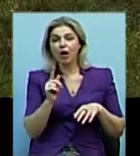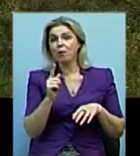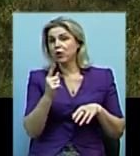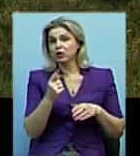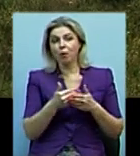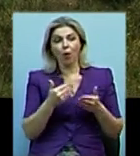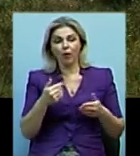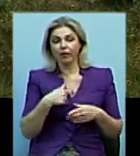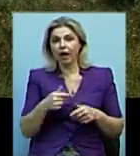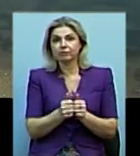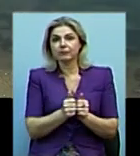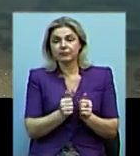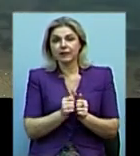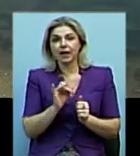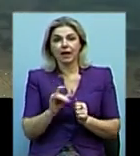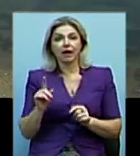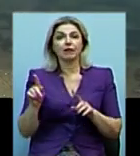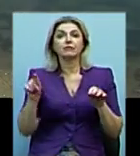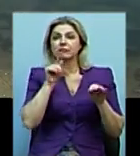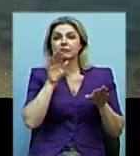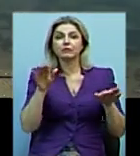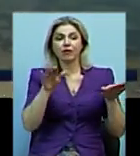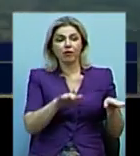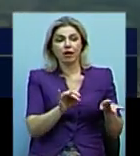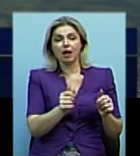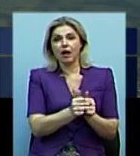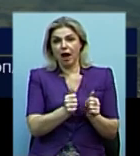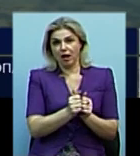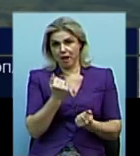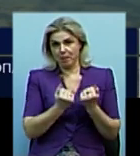нас не удалятися, а приземлялись возле машини і не собирались нікуди улітати.